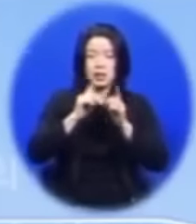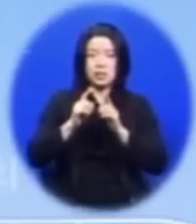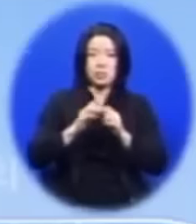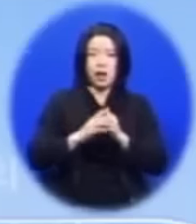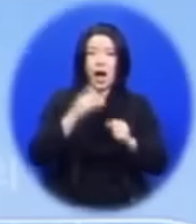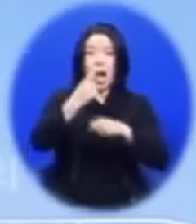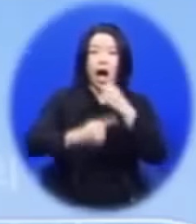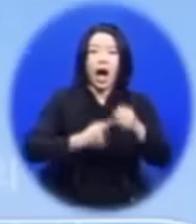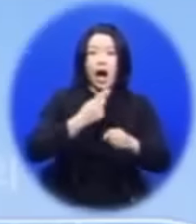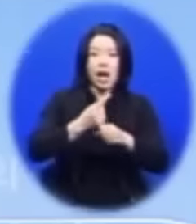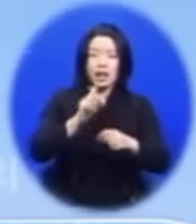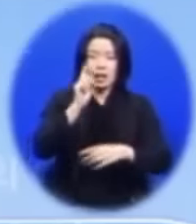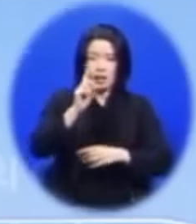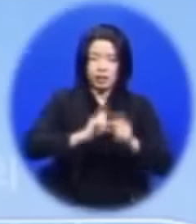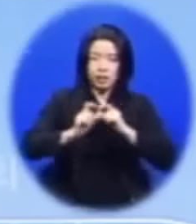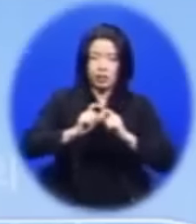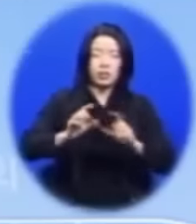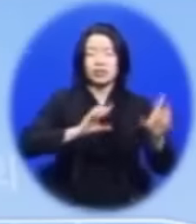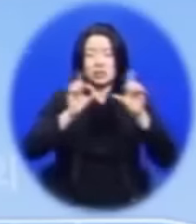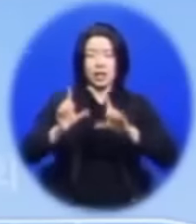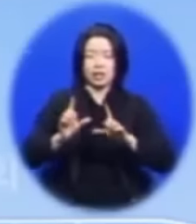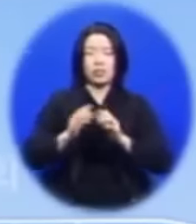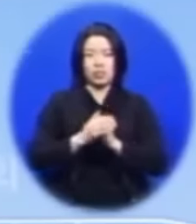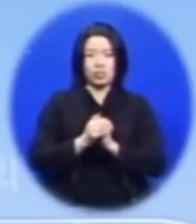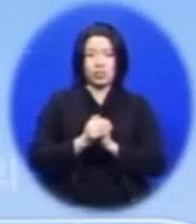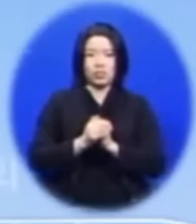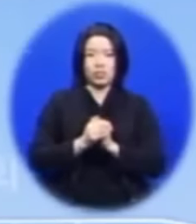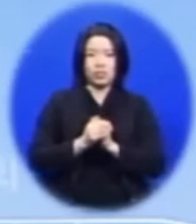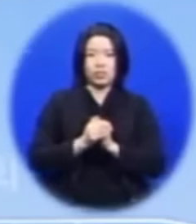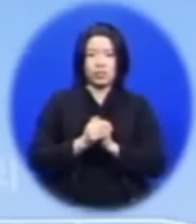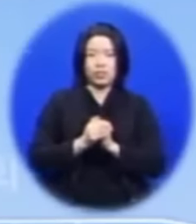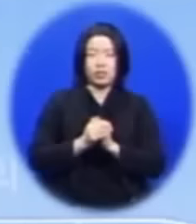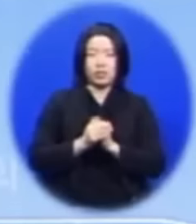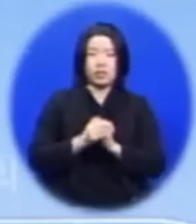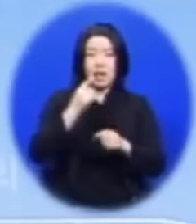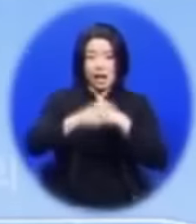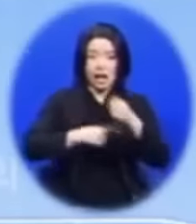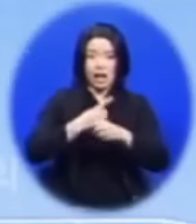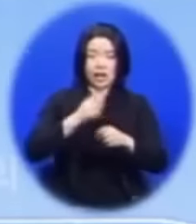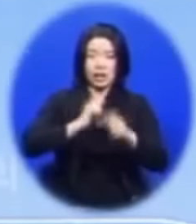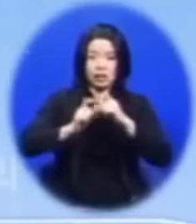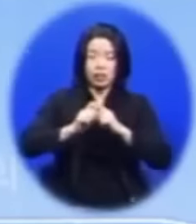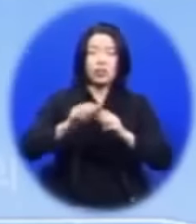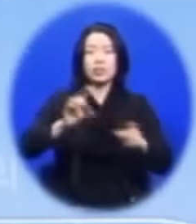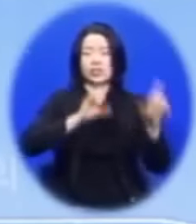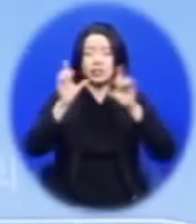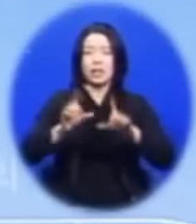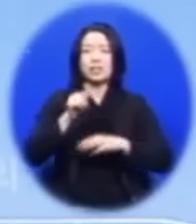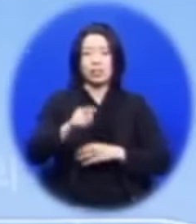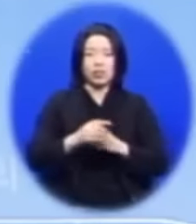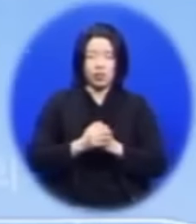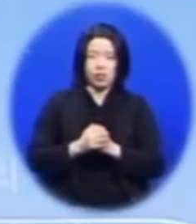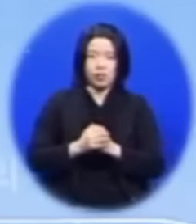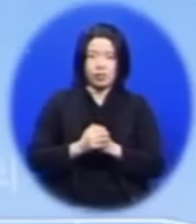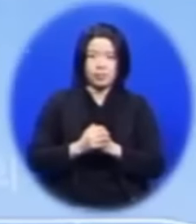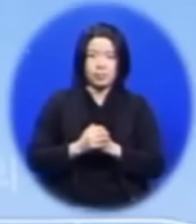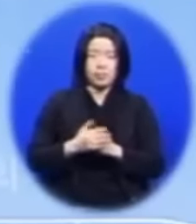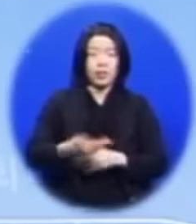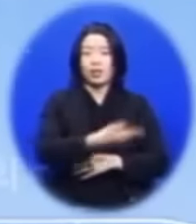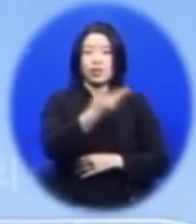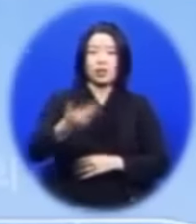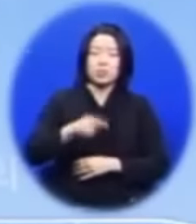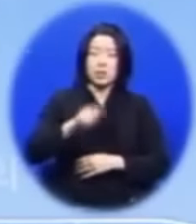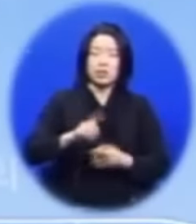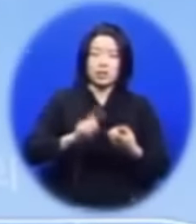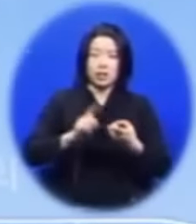사는거다 한해 더 사는 한해 더 사는 거래요 한해 여러분이이